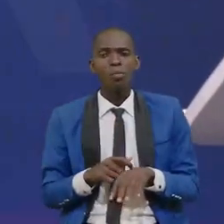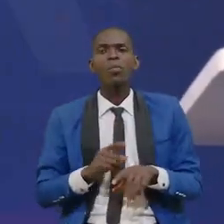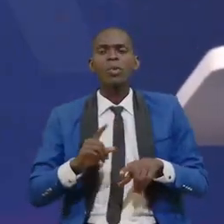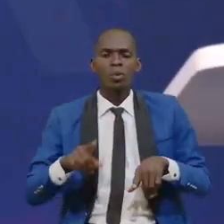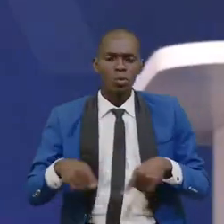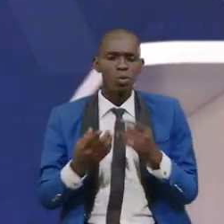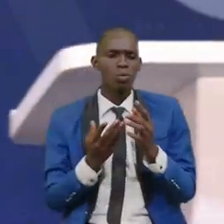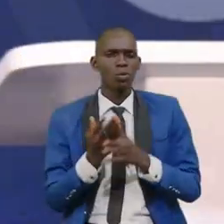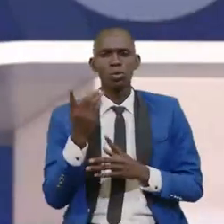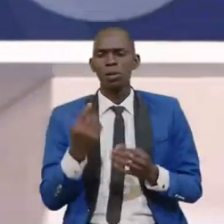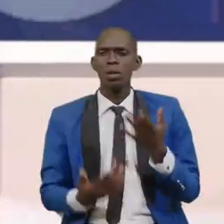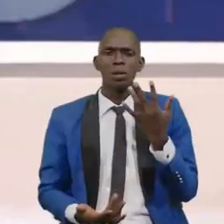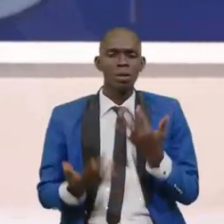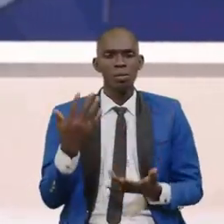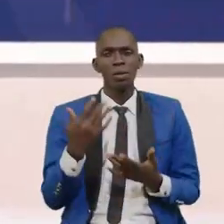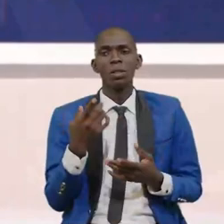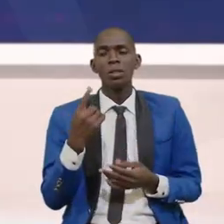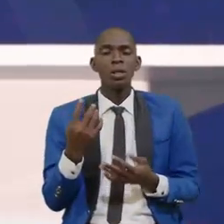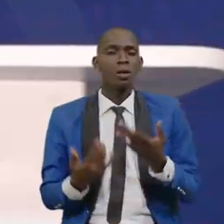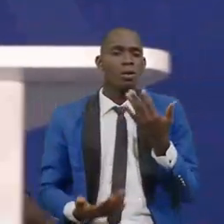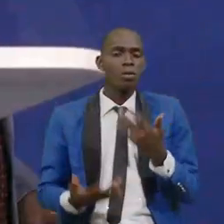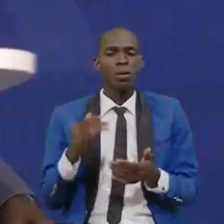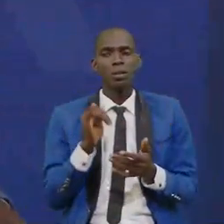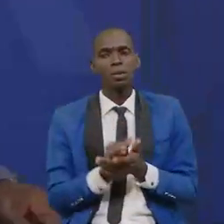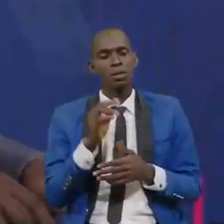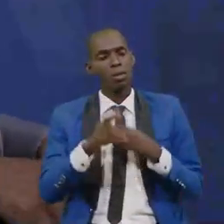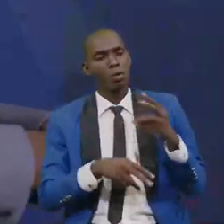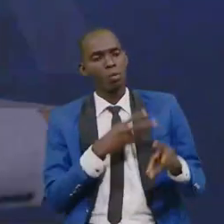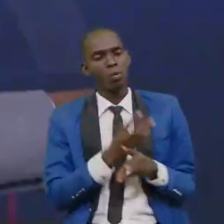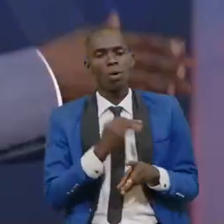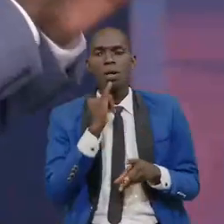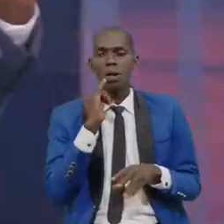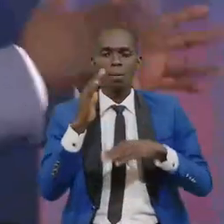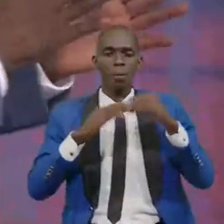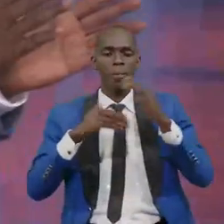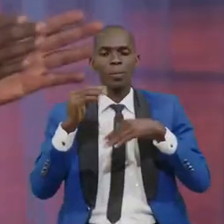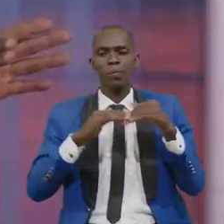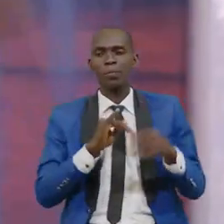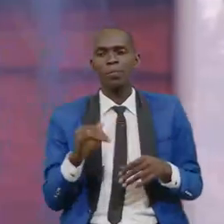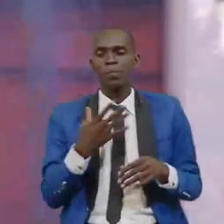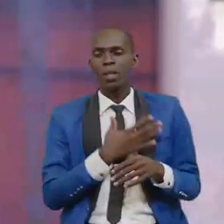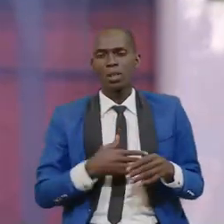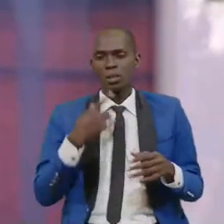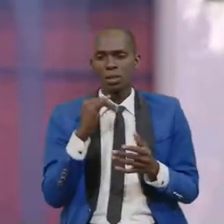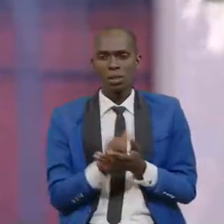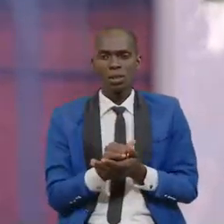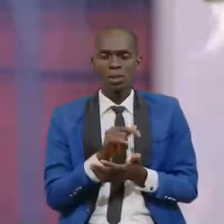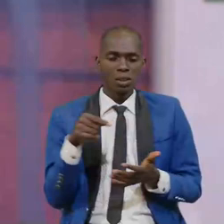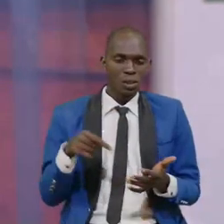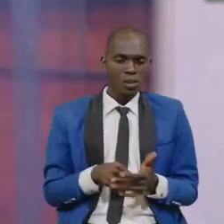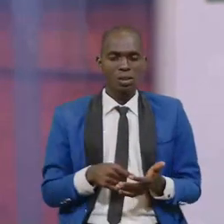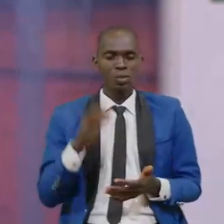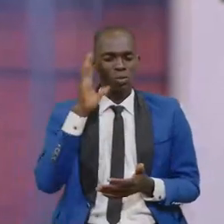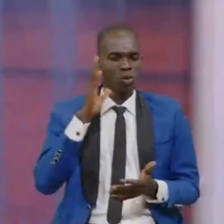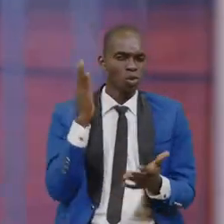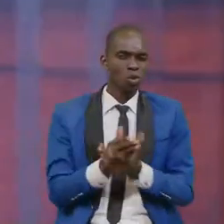passe par le feu. Le feu que le monde allume. Et il dit, voici ce que tu vas